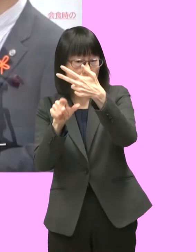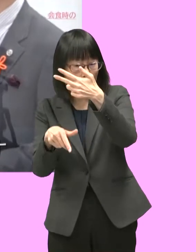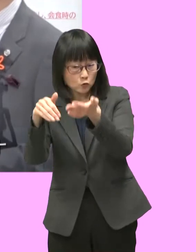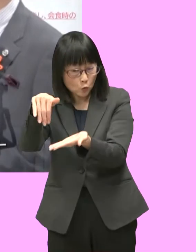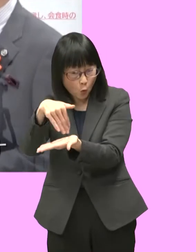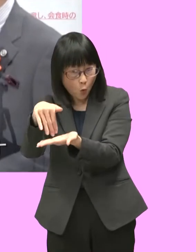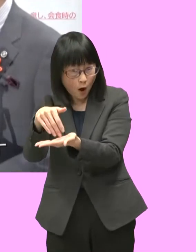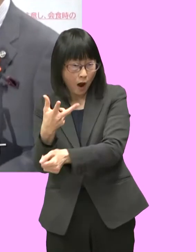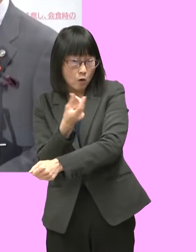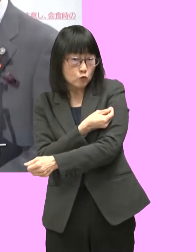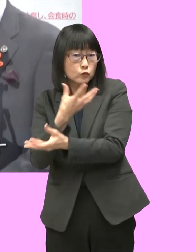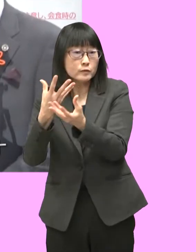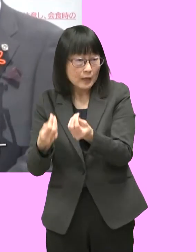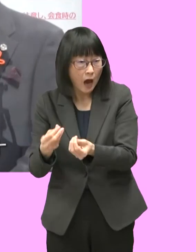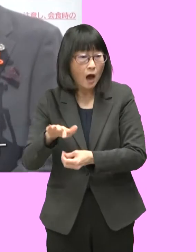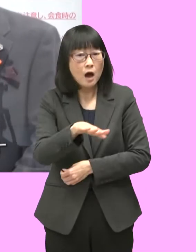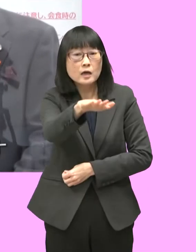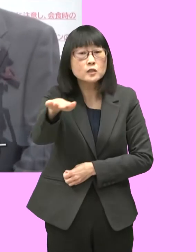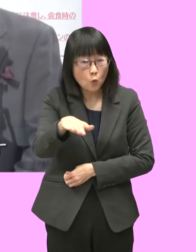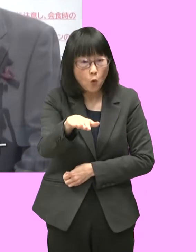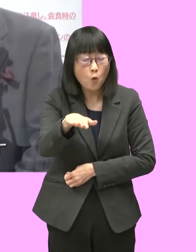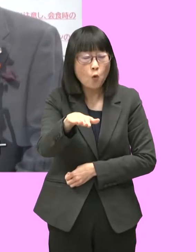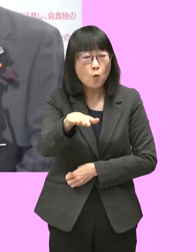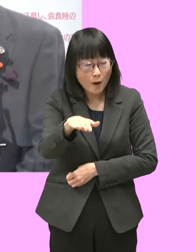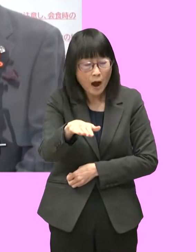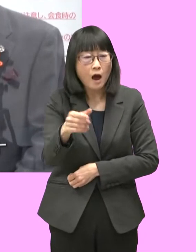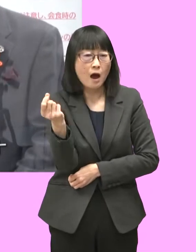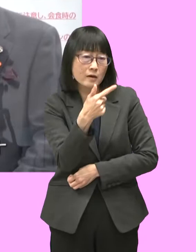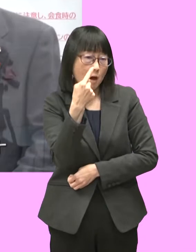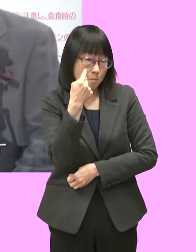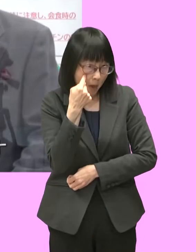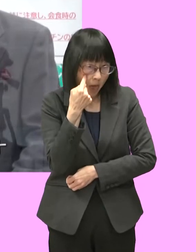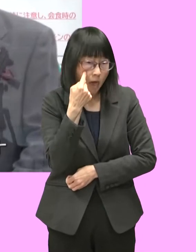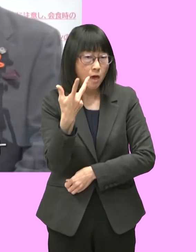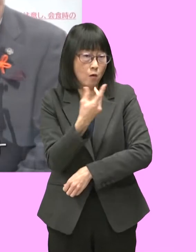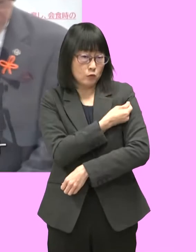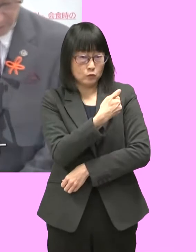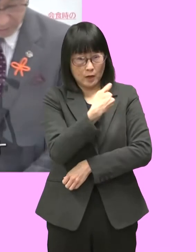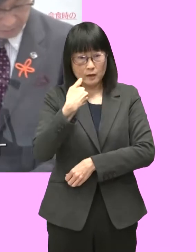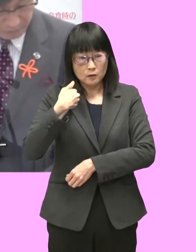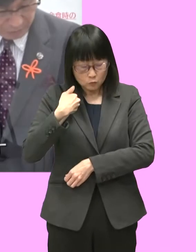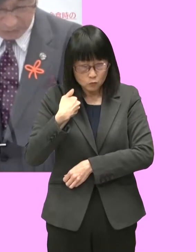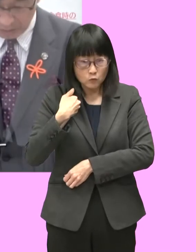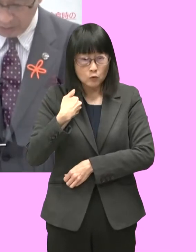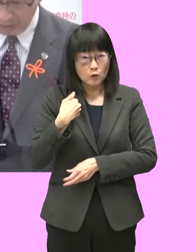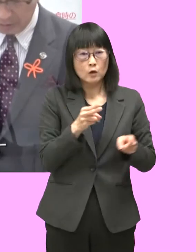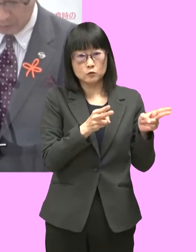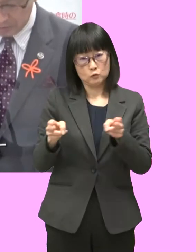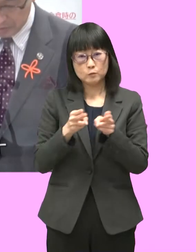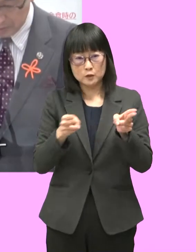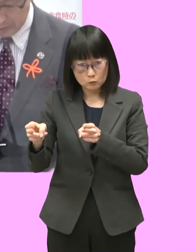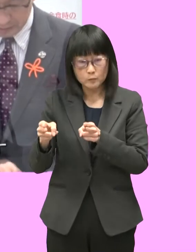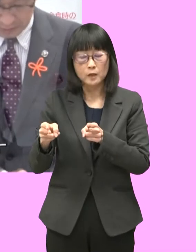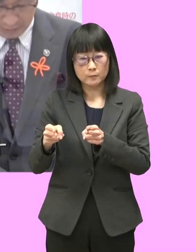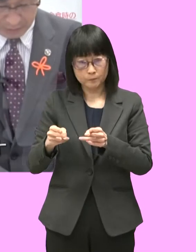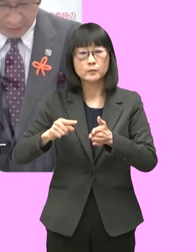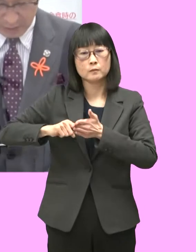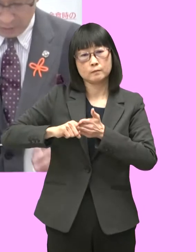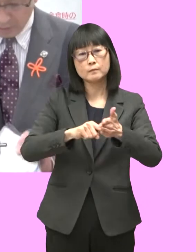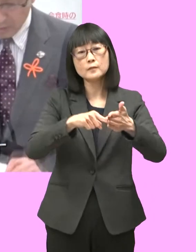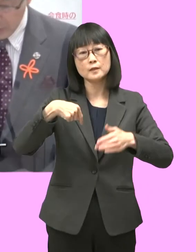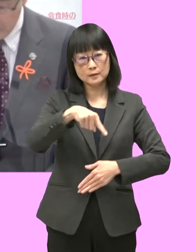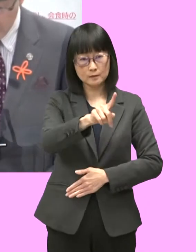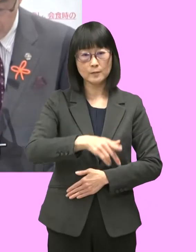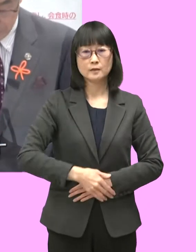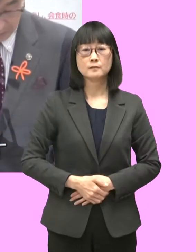7月7ヶ月後という形で打っていただけるように最大限前倒しをしてまいりたいというふうに考えております。